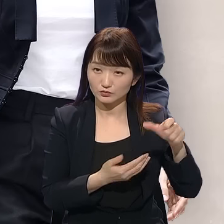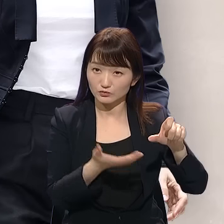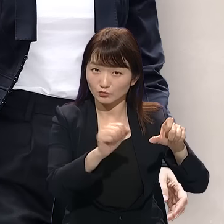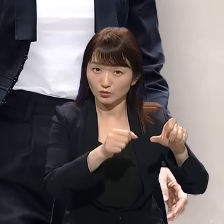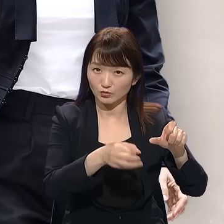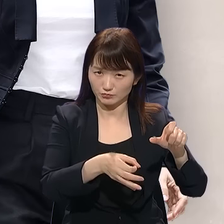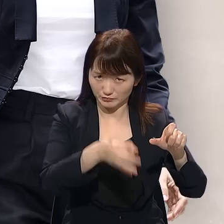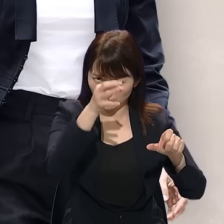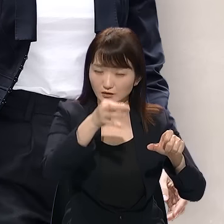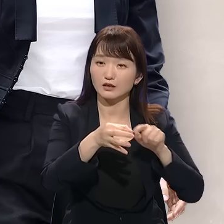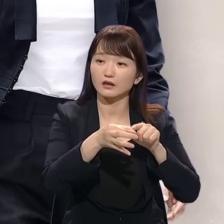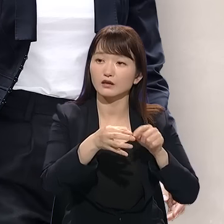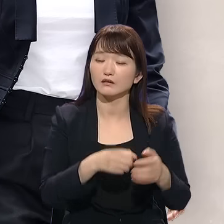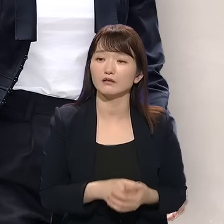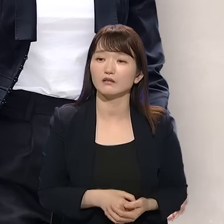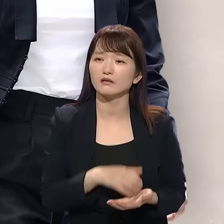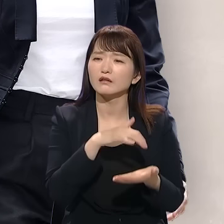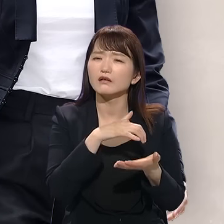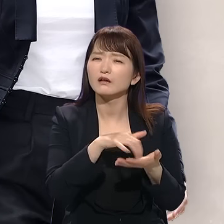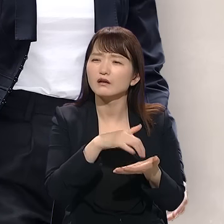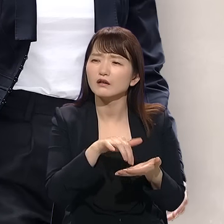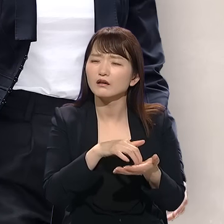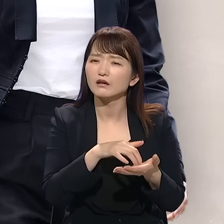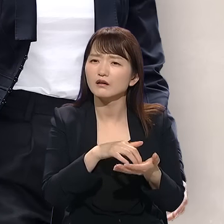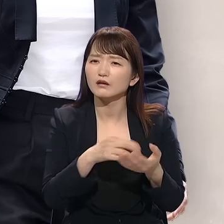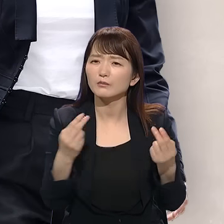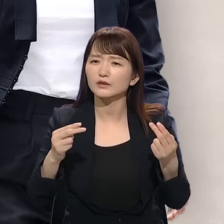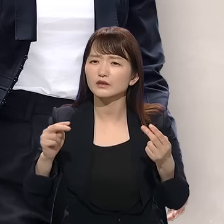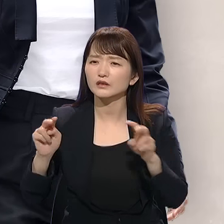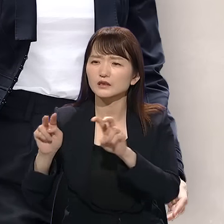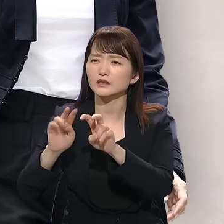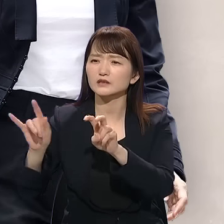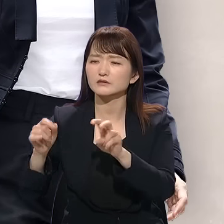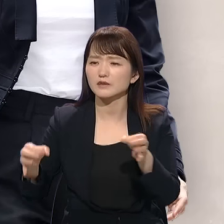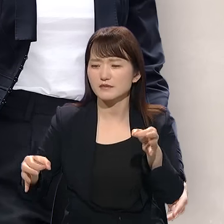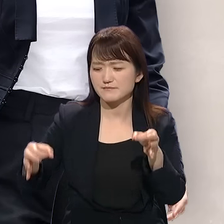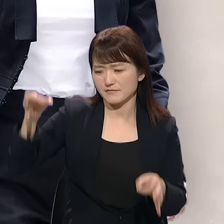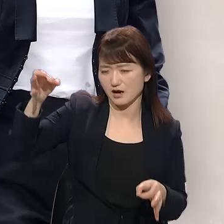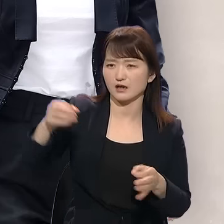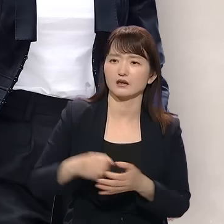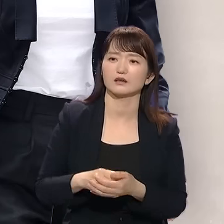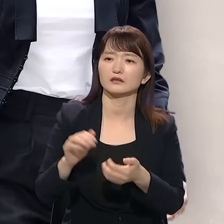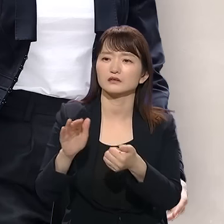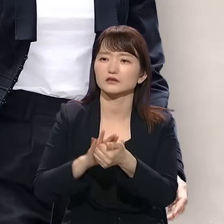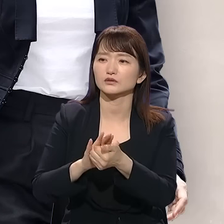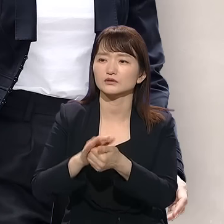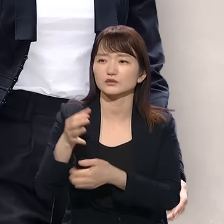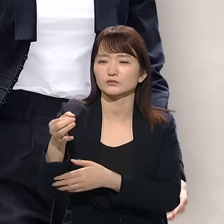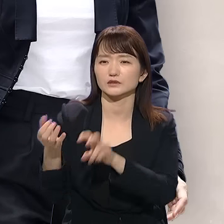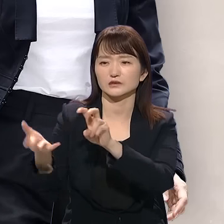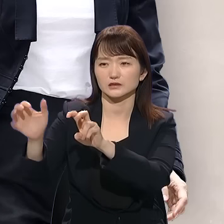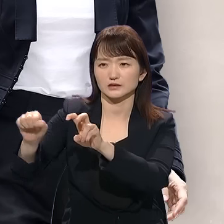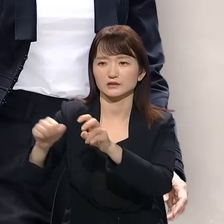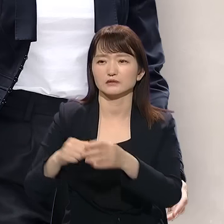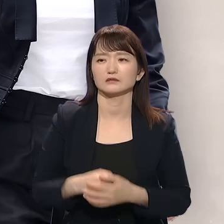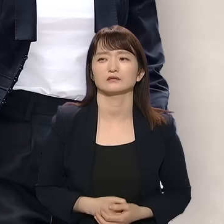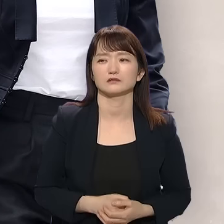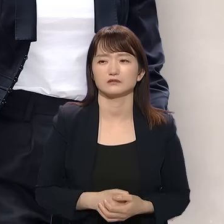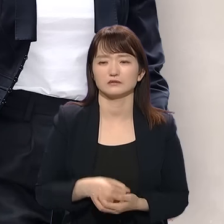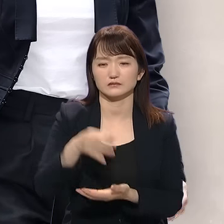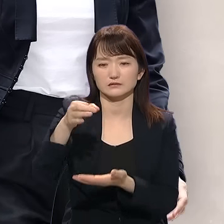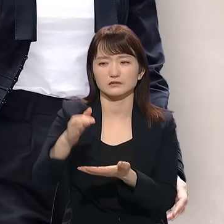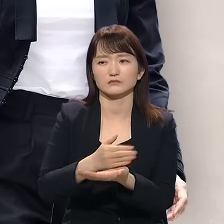높은 금액이었고 딱 20배 뛰었습니다 아 위자료는 20억 원이고요 재산 문화도 1조 3,800억 원이니까 거의